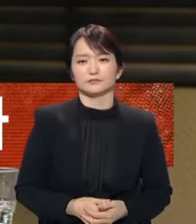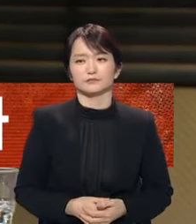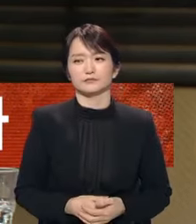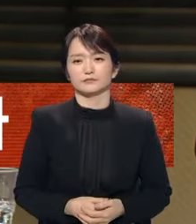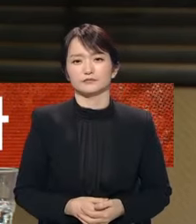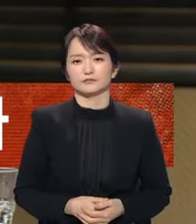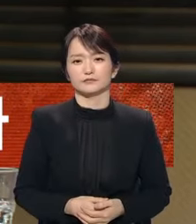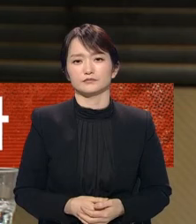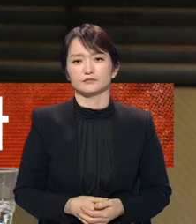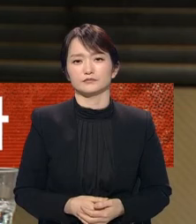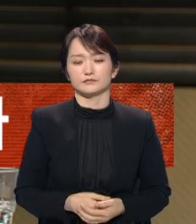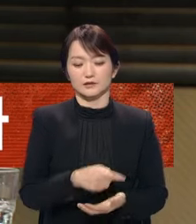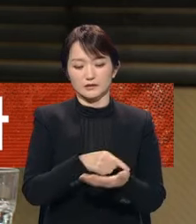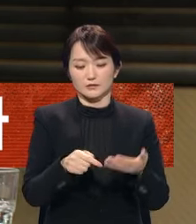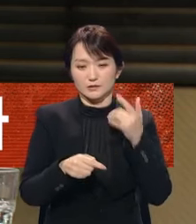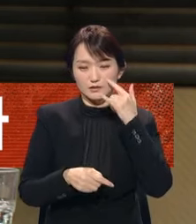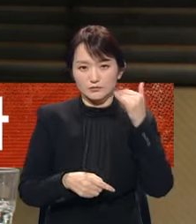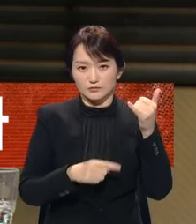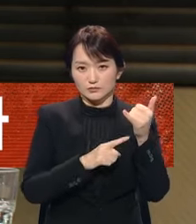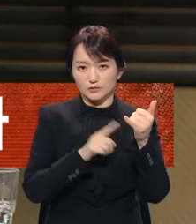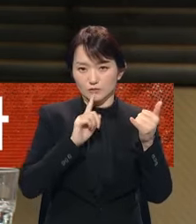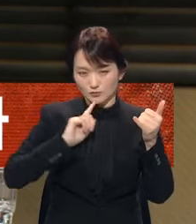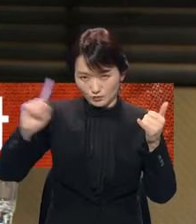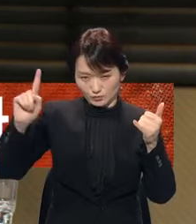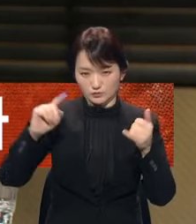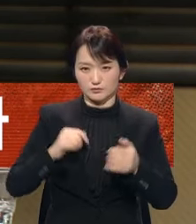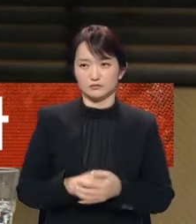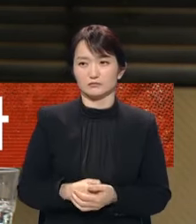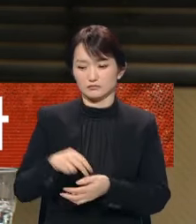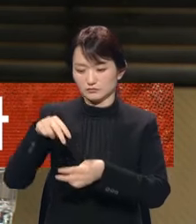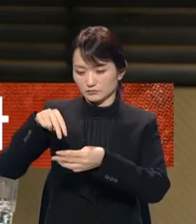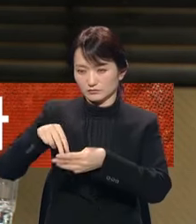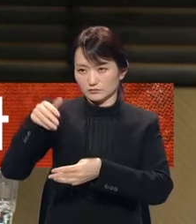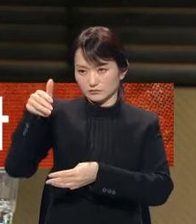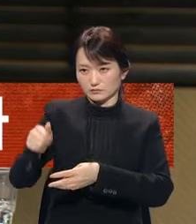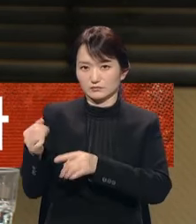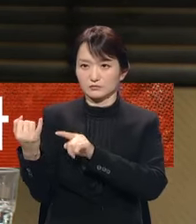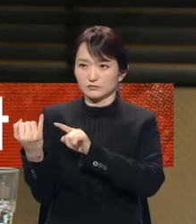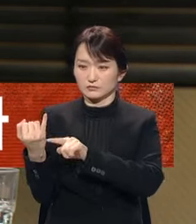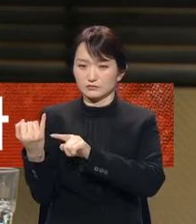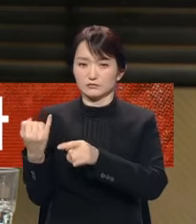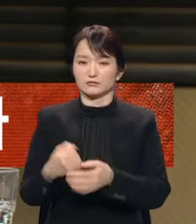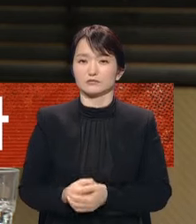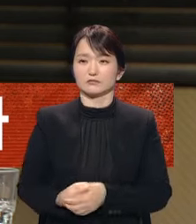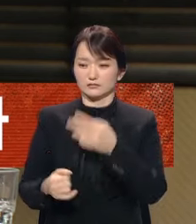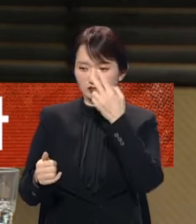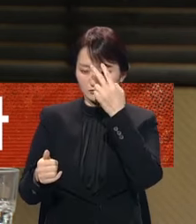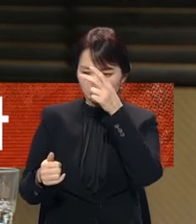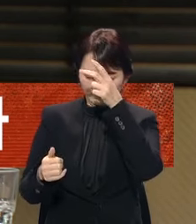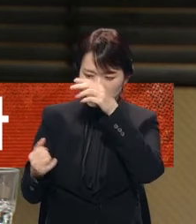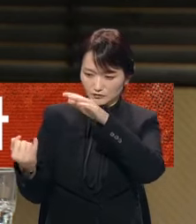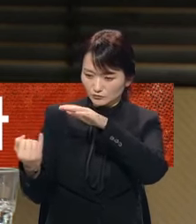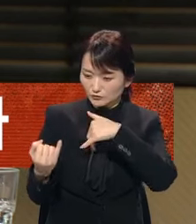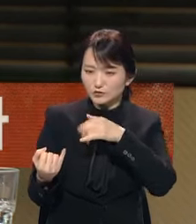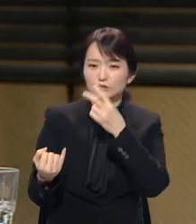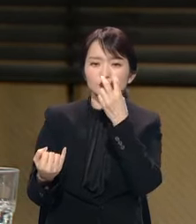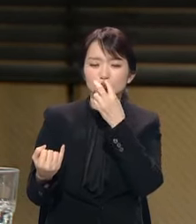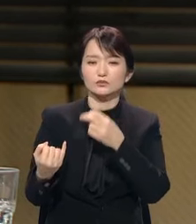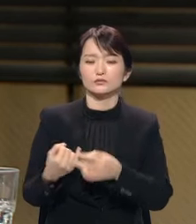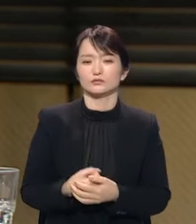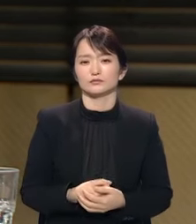뭐 아시는 것처럼 피해 학부모님들이 고소를 했고 이 센터장 역시 양벌 규정 때문에 지금 경찰 조사를 받고 있는 상황인데 제가 하나